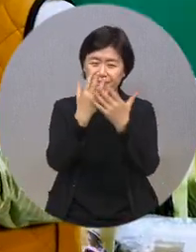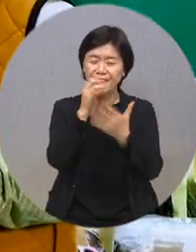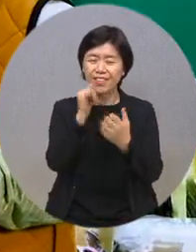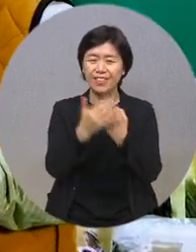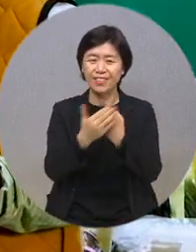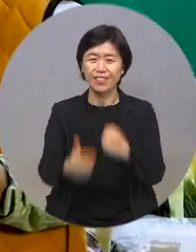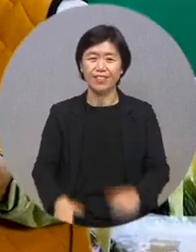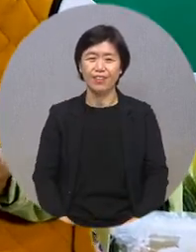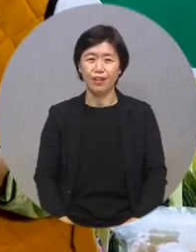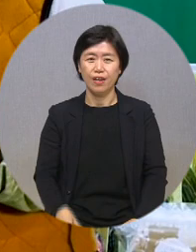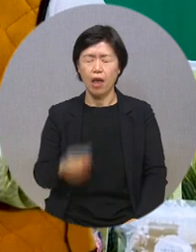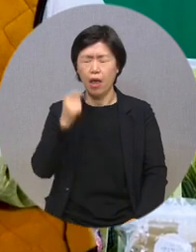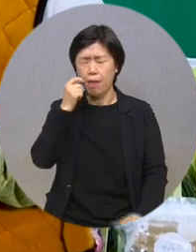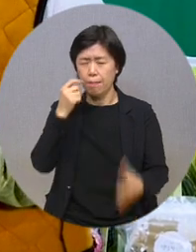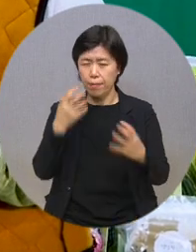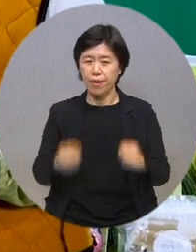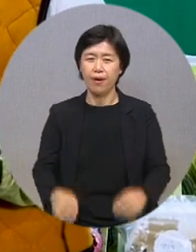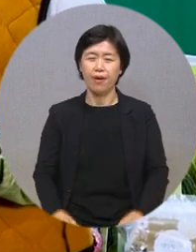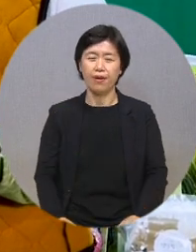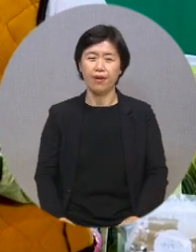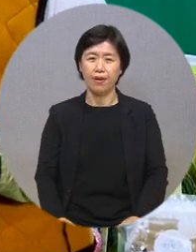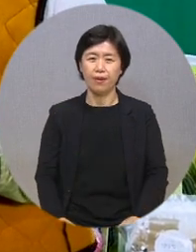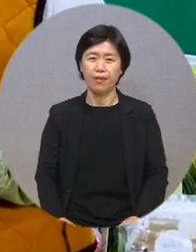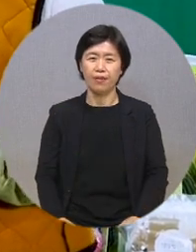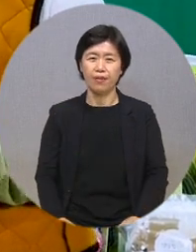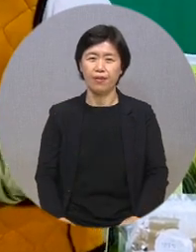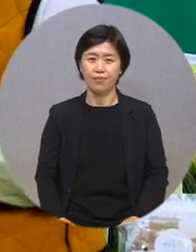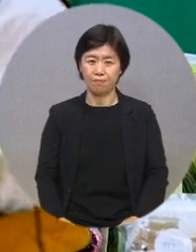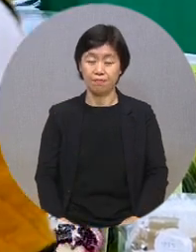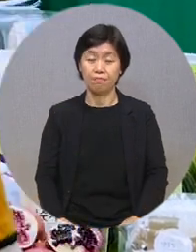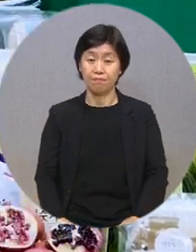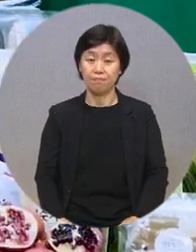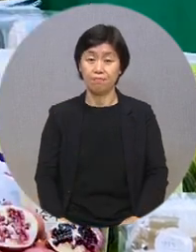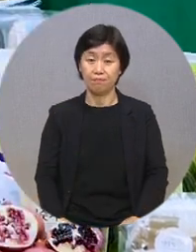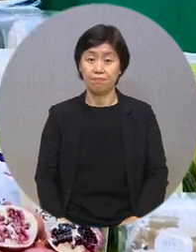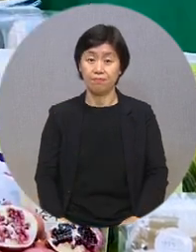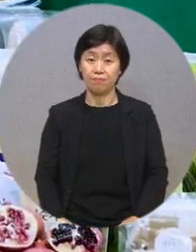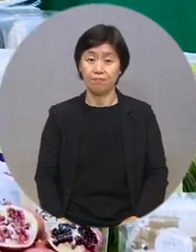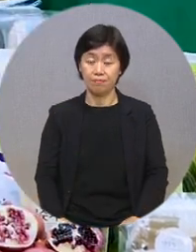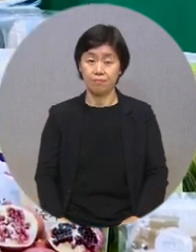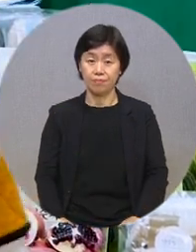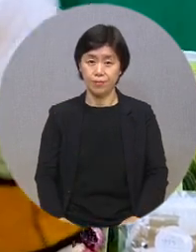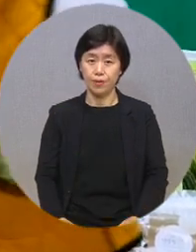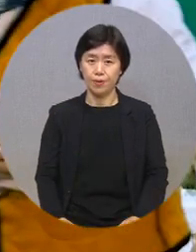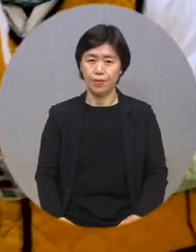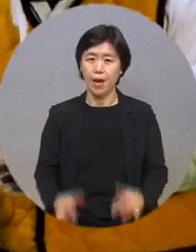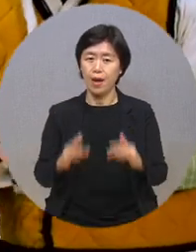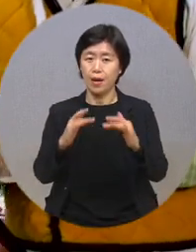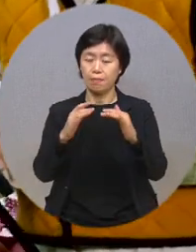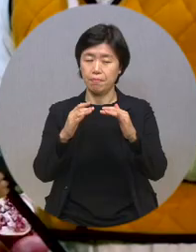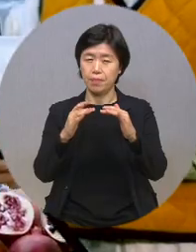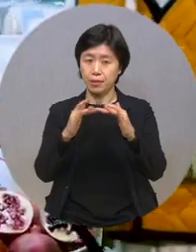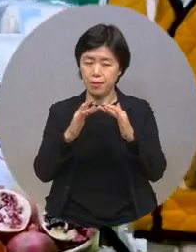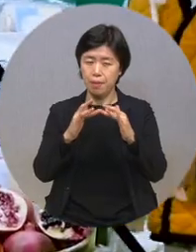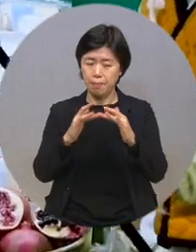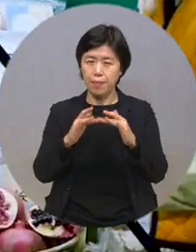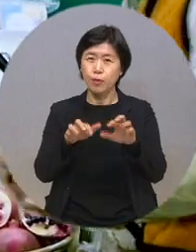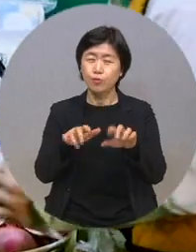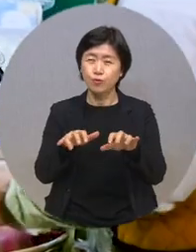맞았습니다. 아, 지금 이게 없어서 못 팔아요. 오! 되게 생소하네. 저거는. 알겠습니다. 빨리 남도장터 들어와서 주문해야겠다. 빨리. 네.